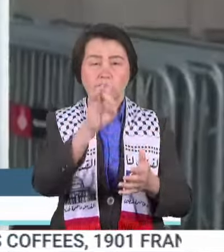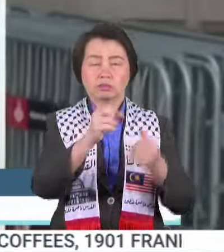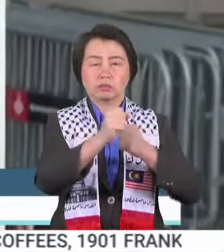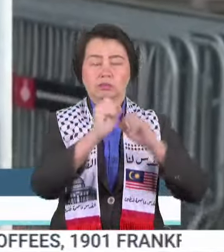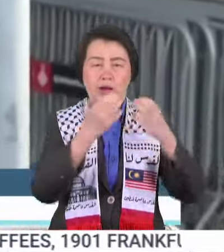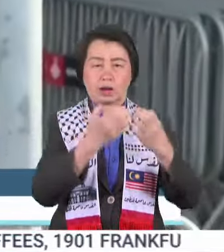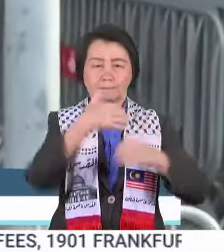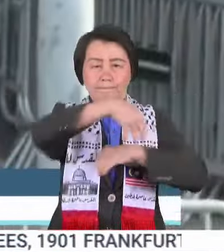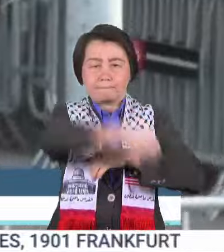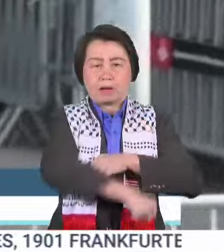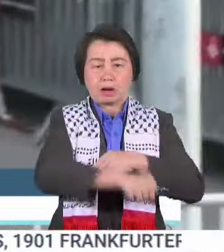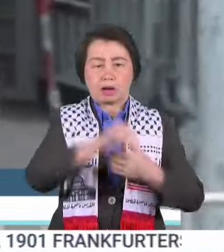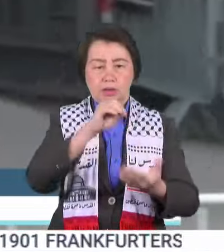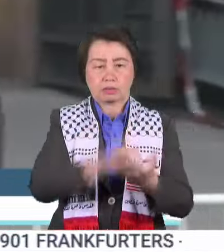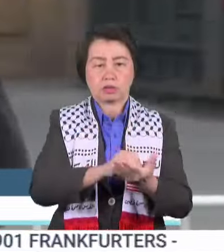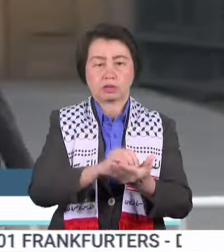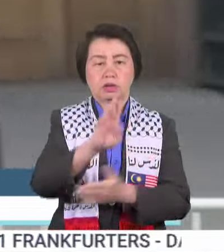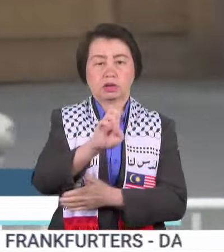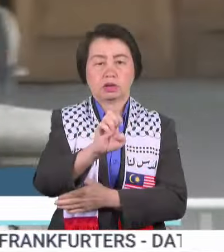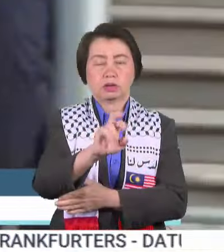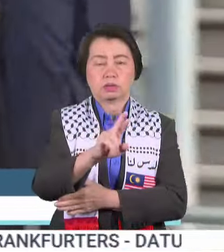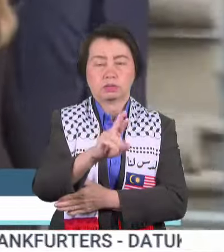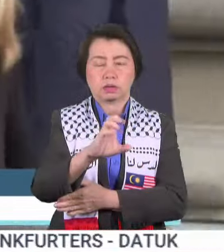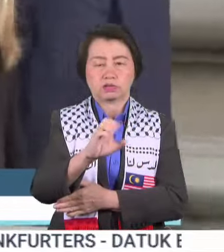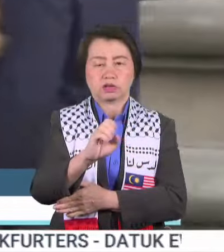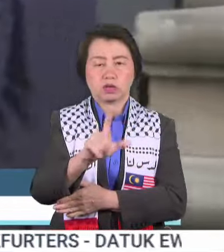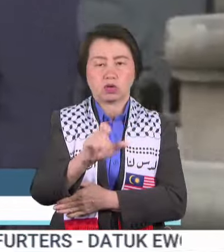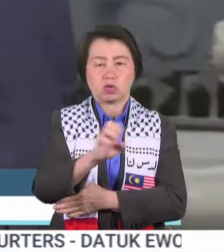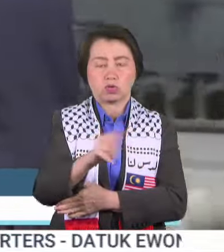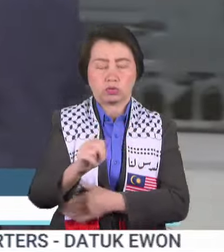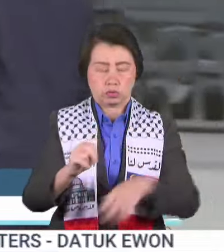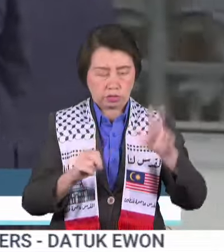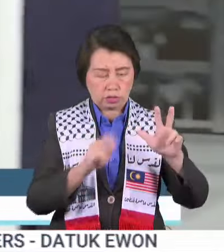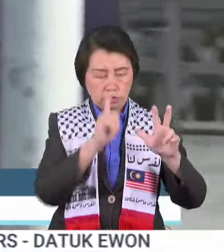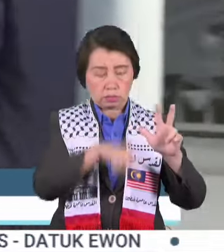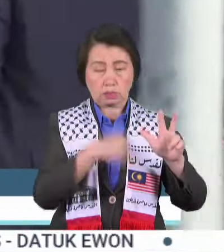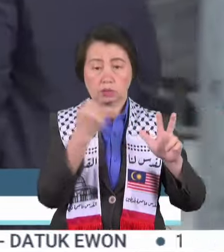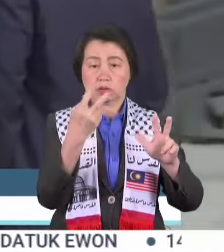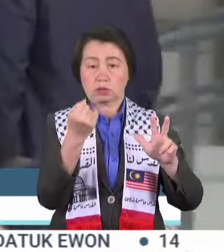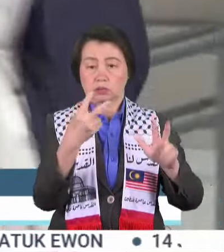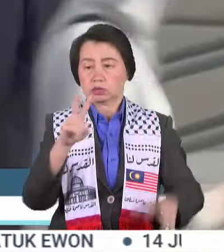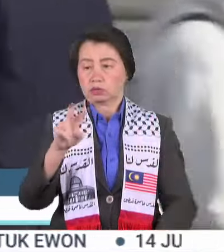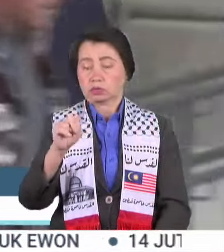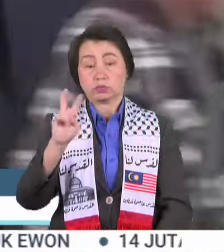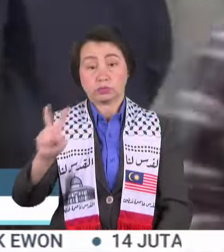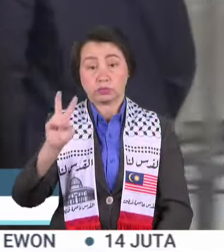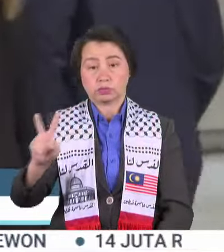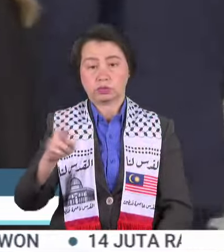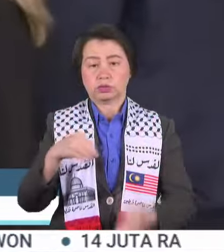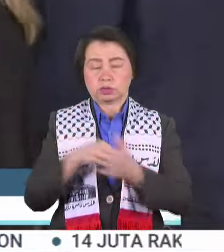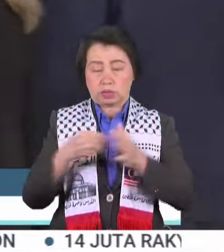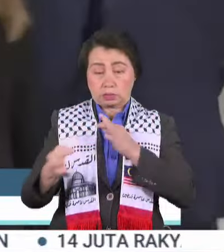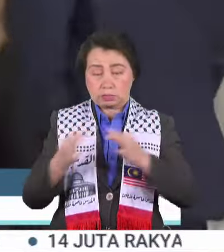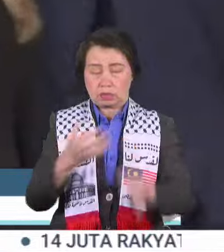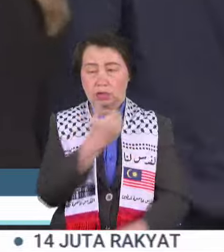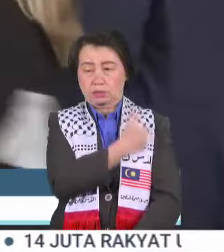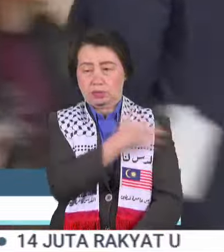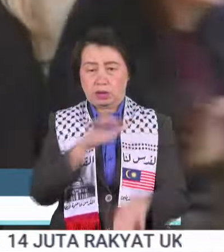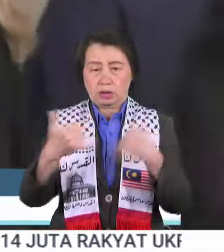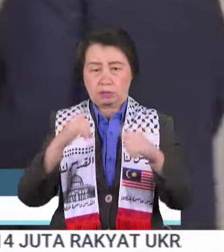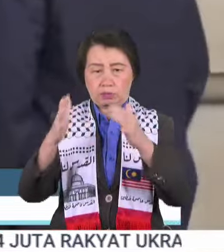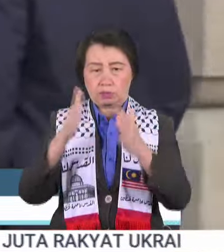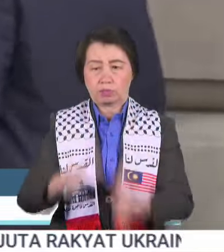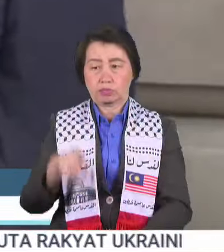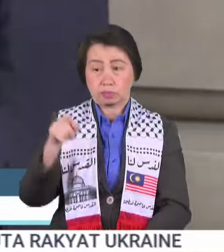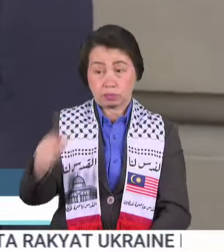klub malam di Sutton, Barcelona pada 31 Disember 2022. Dalam keterangannya, bekas pemain Barcelona